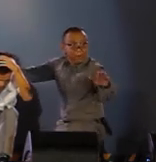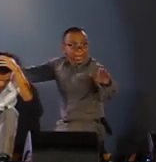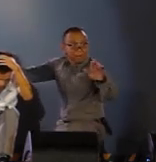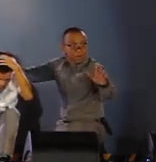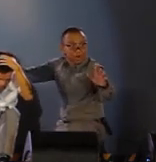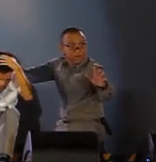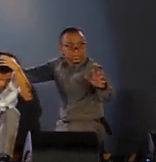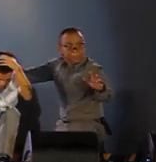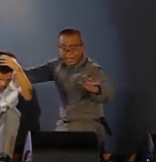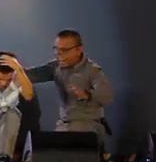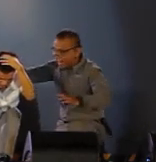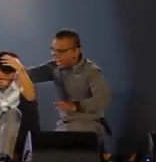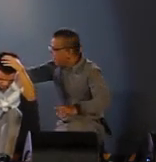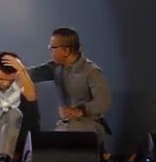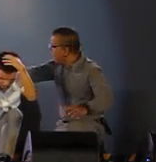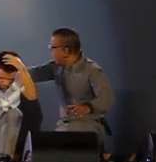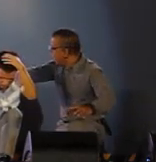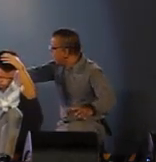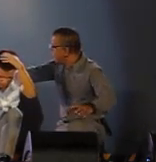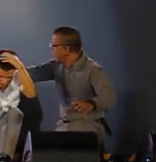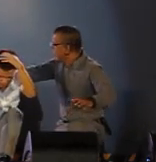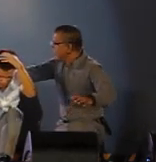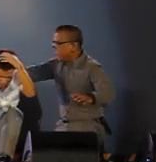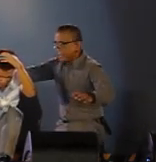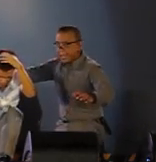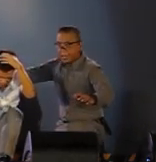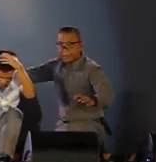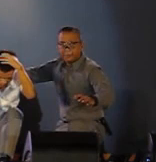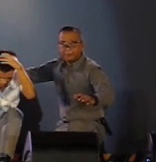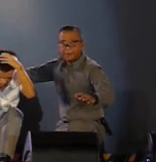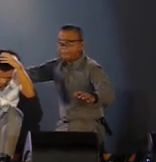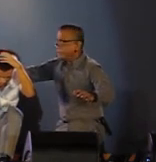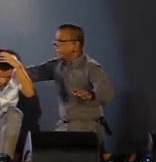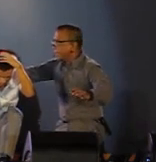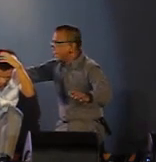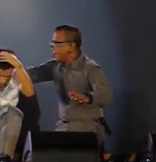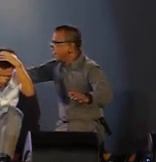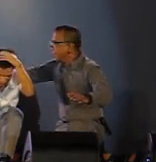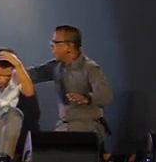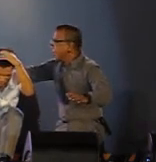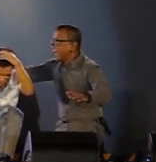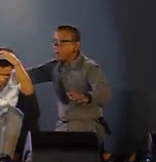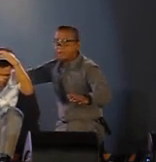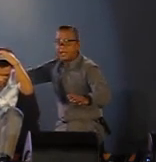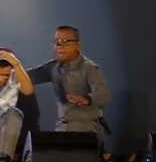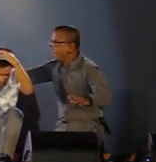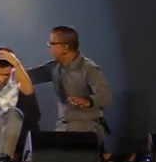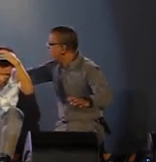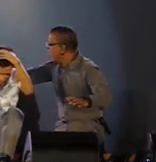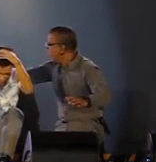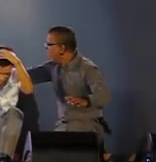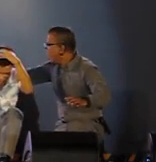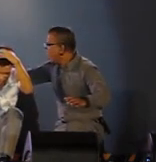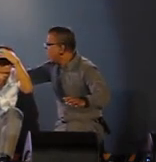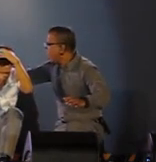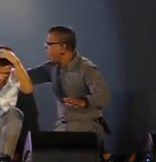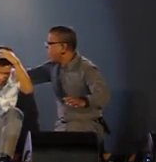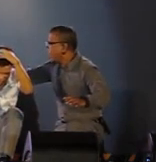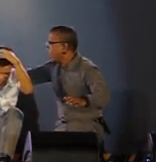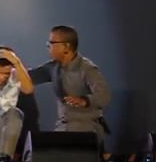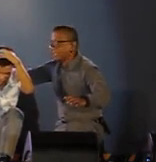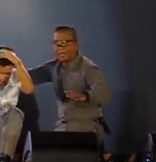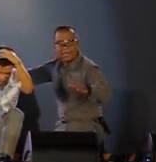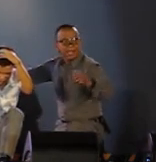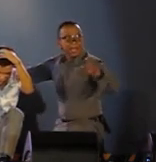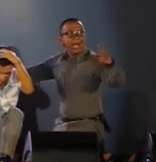So, patawin ko yun sa pag-inamalalim, bumalalim. Hinala. Hina. Ngayon, gagamitin natin yung role kay